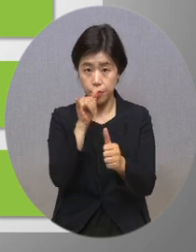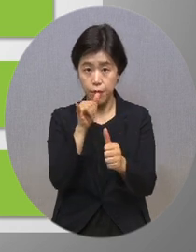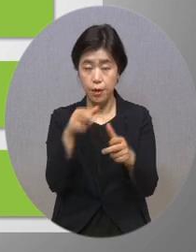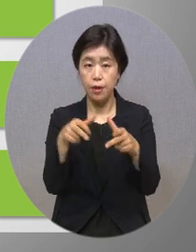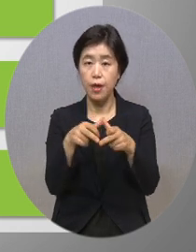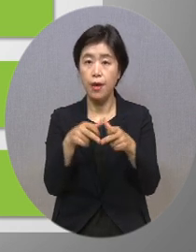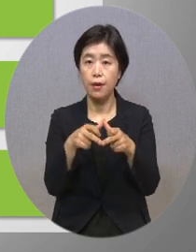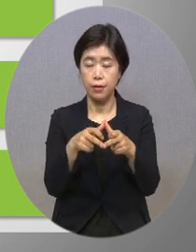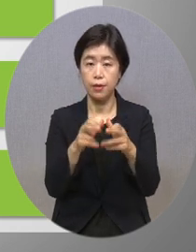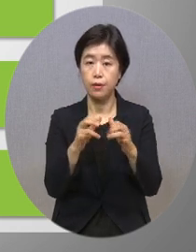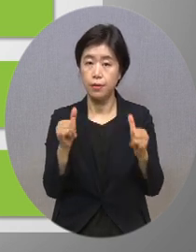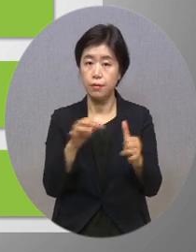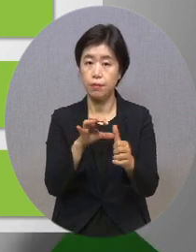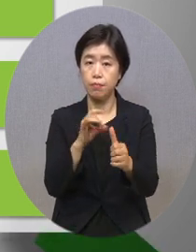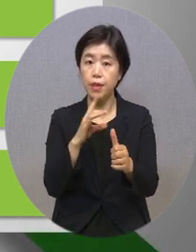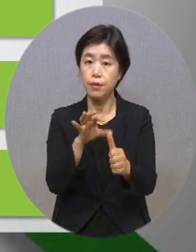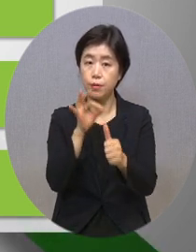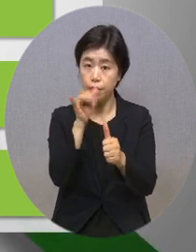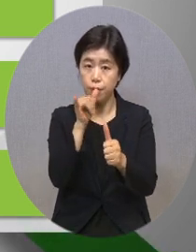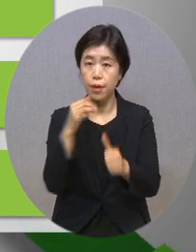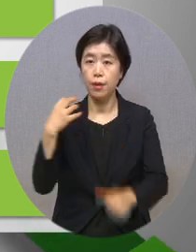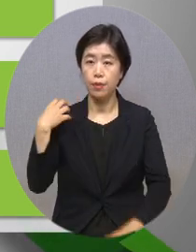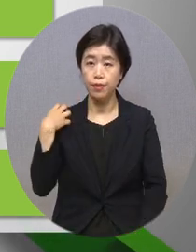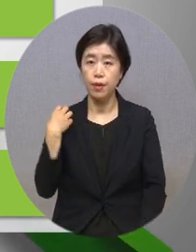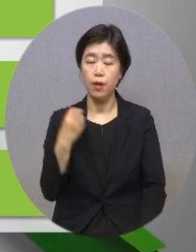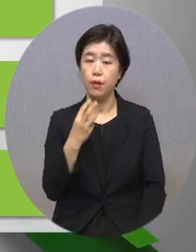채용하며 담당지사는 서울 동부지사입니다.